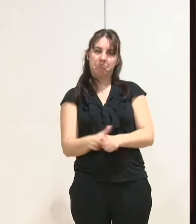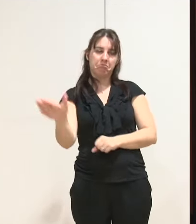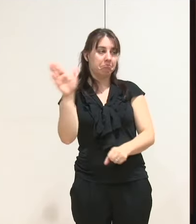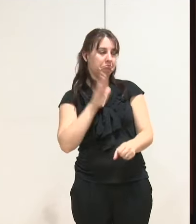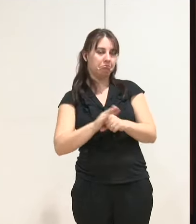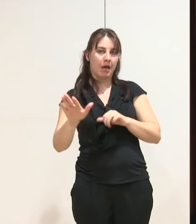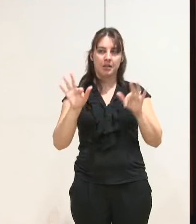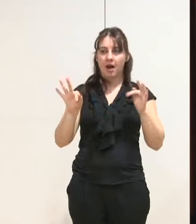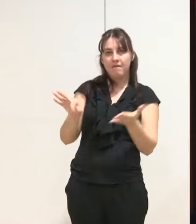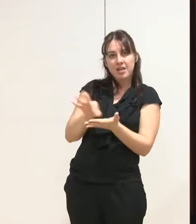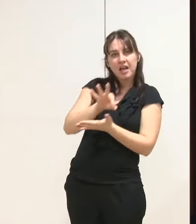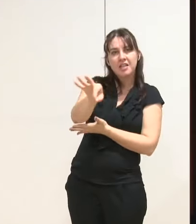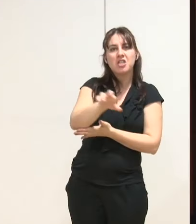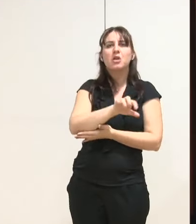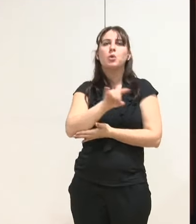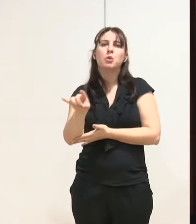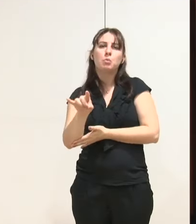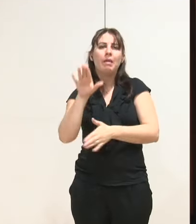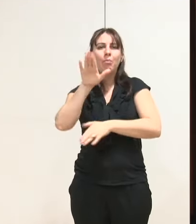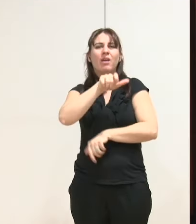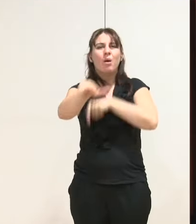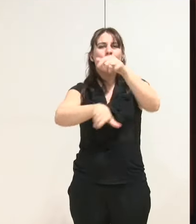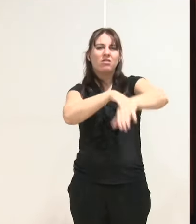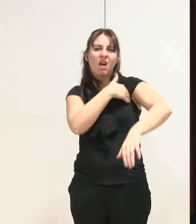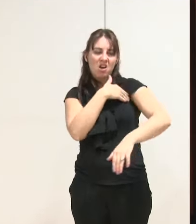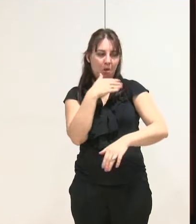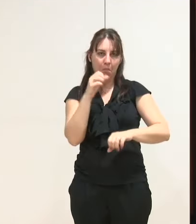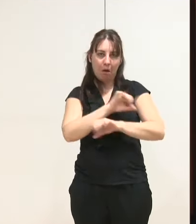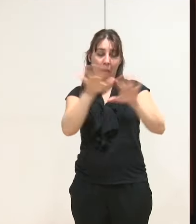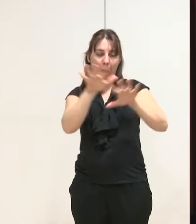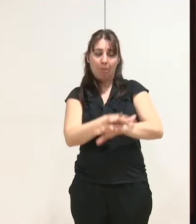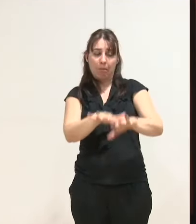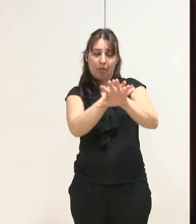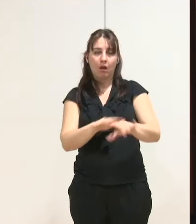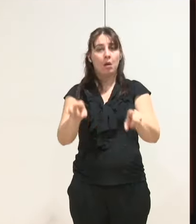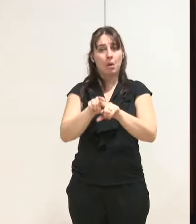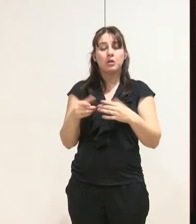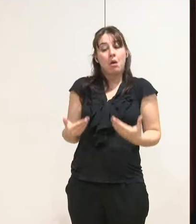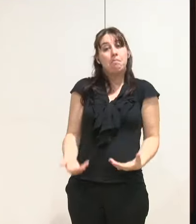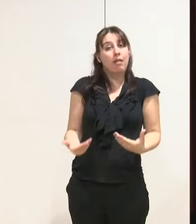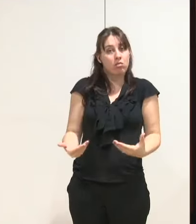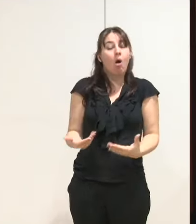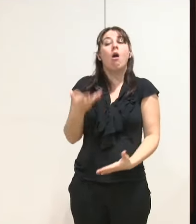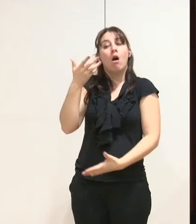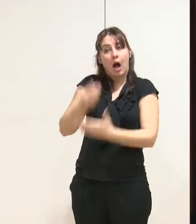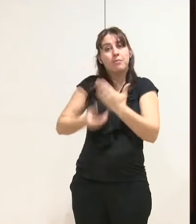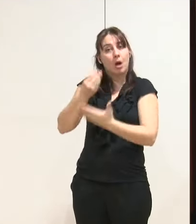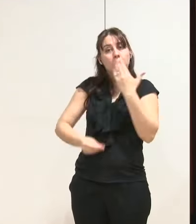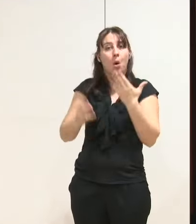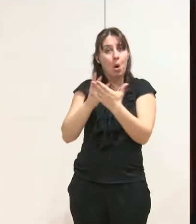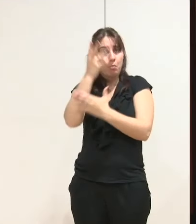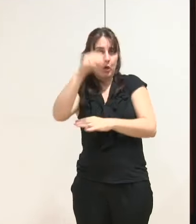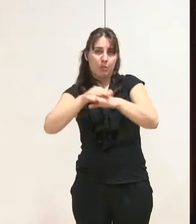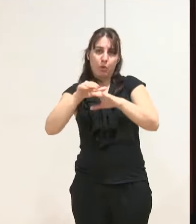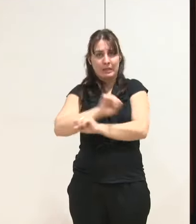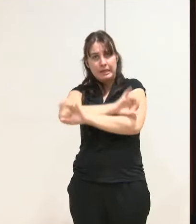stratégies de gestion des ressources humaines de ces agents mais aussi l'absence à ce stade en tout cas de projet politique clair pour cette